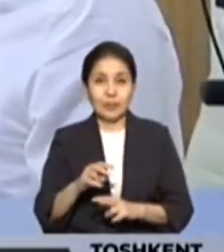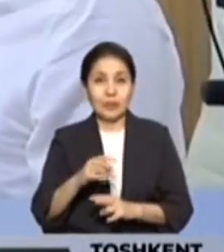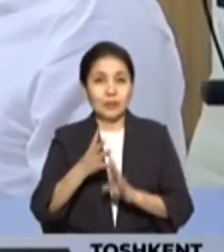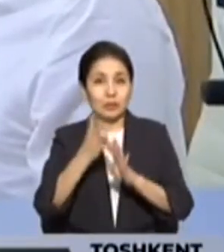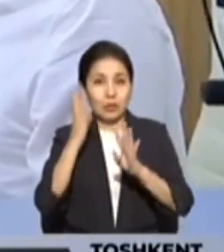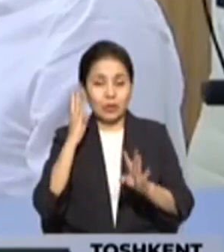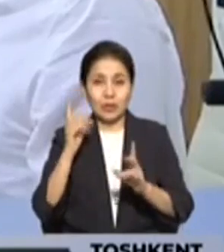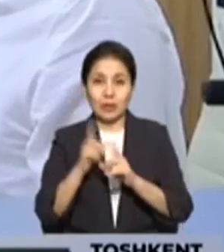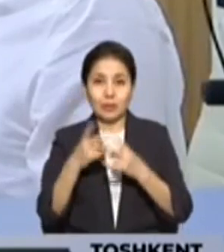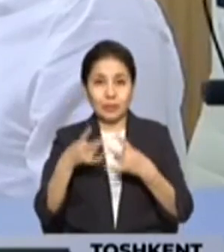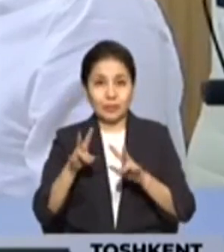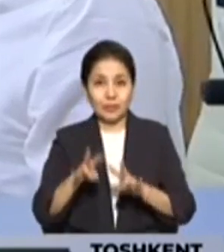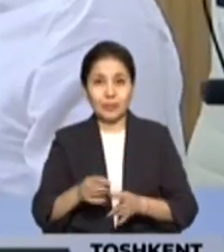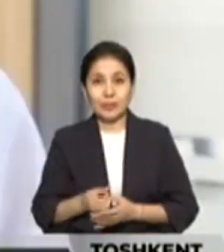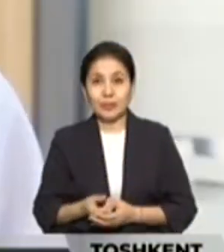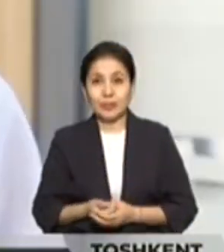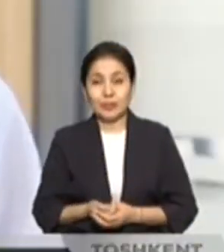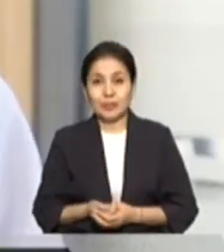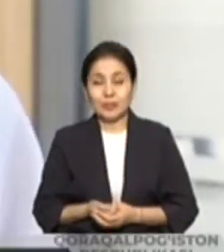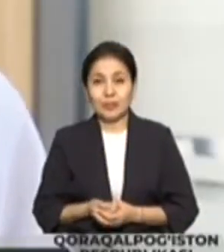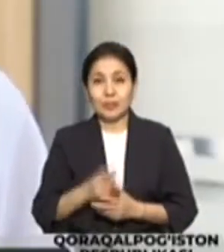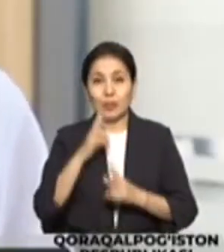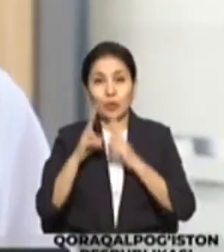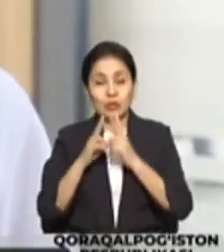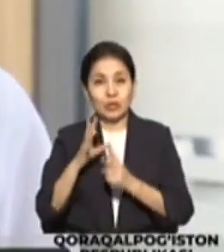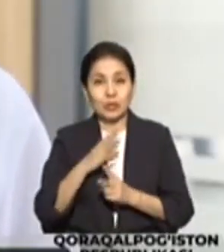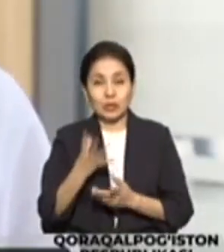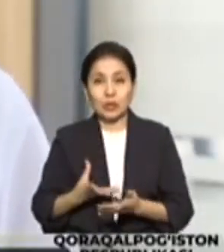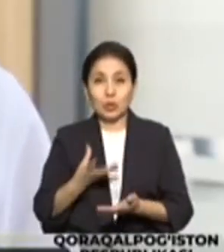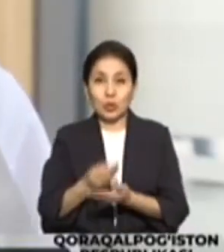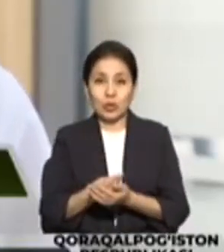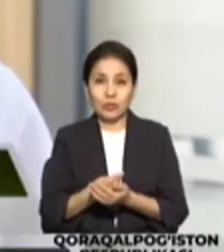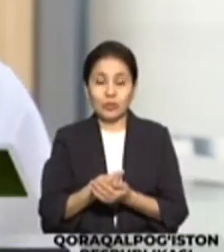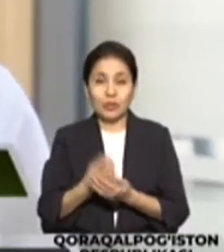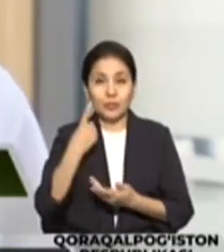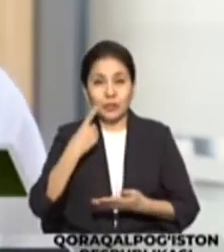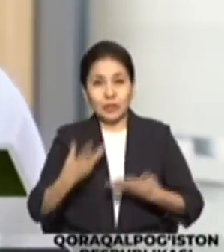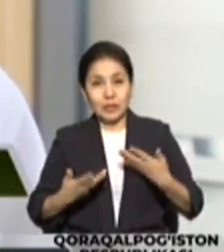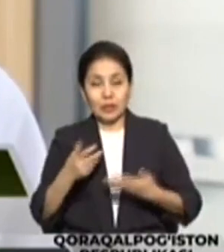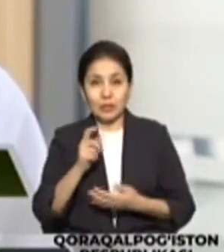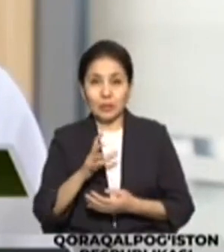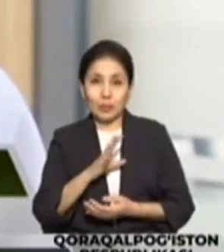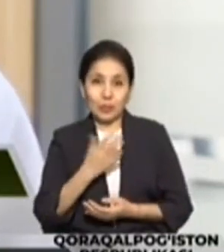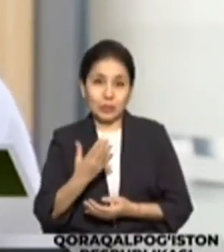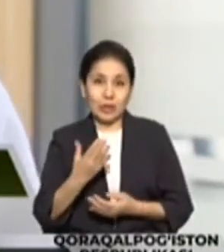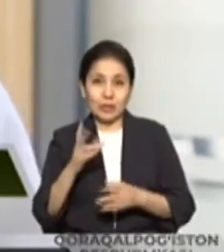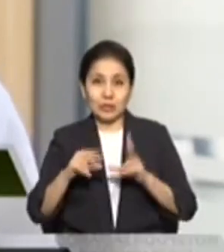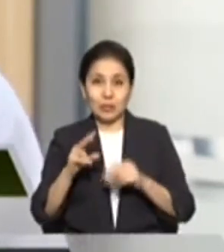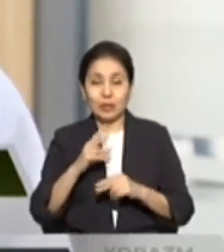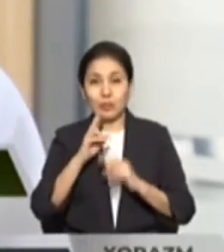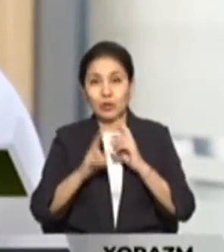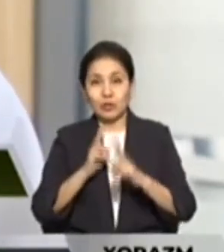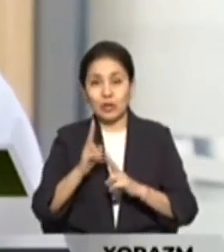navbat kutishning oldi olinadi. Murojaat qilib, menimcha to'lov qilishga ikkilangan fuqarolar bo'lishi mumkin. O'sha hisobidan